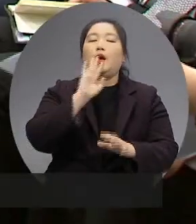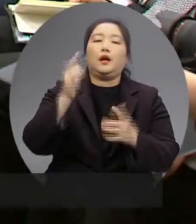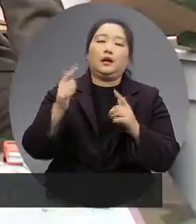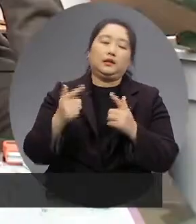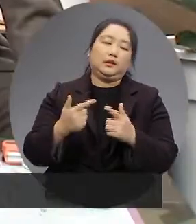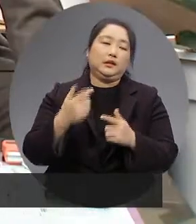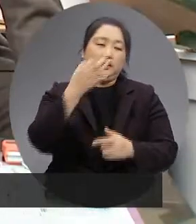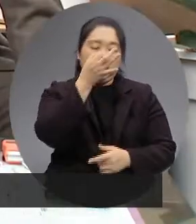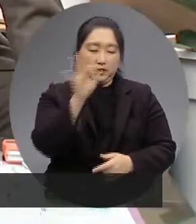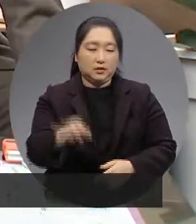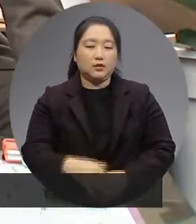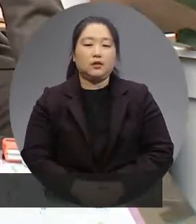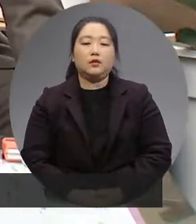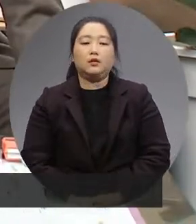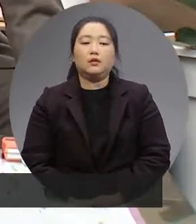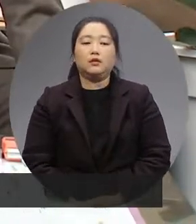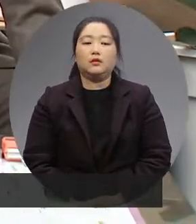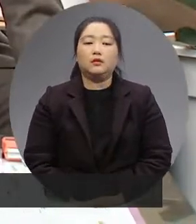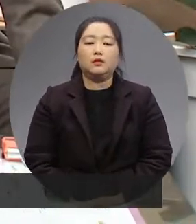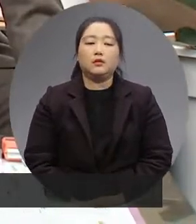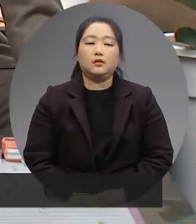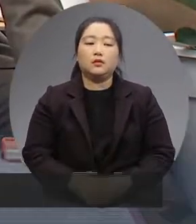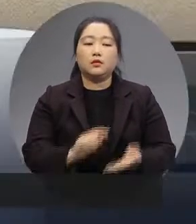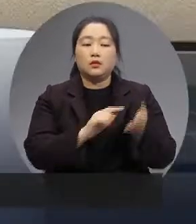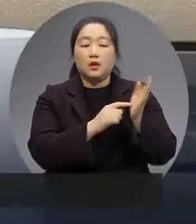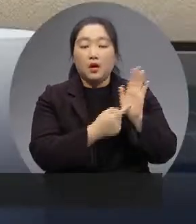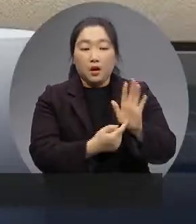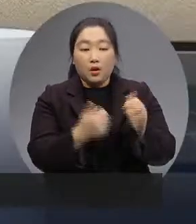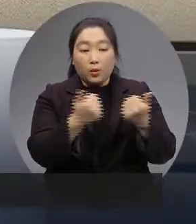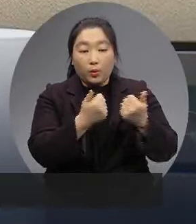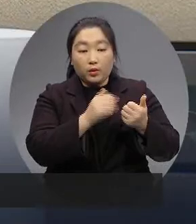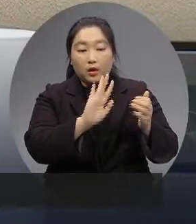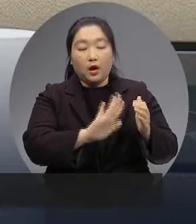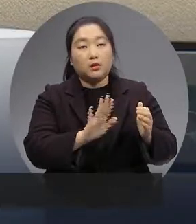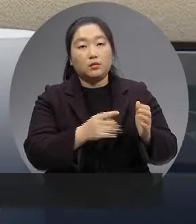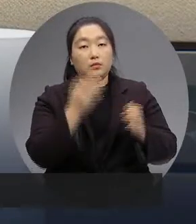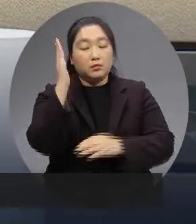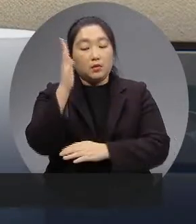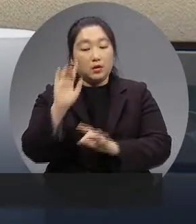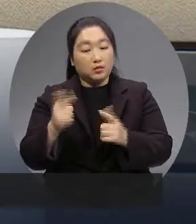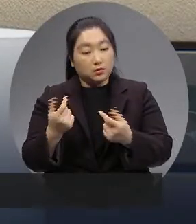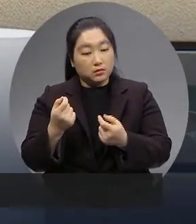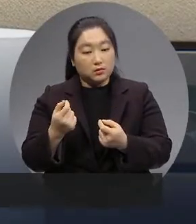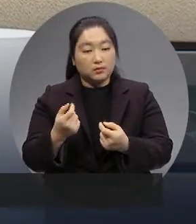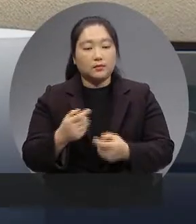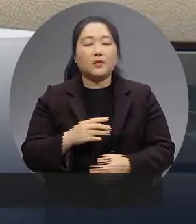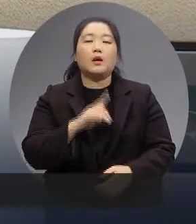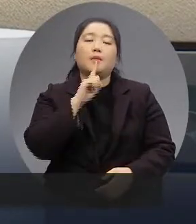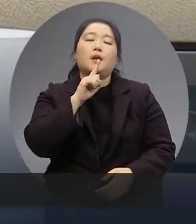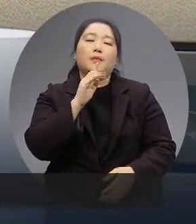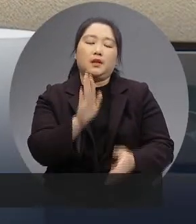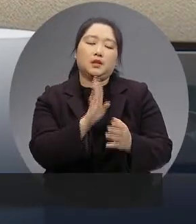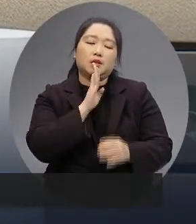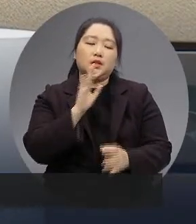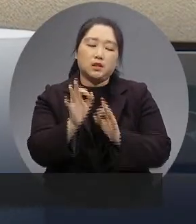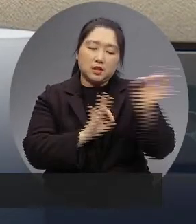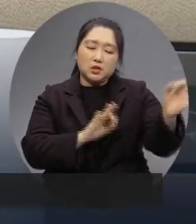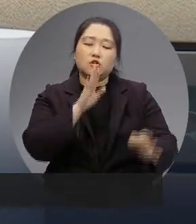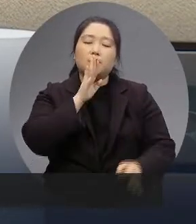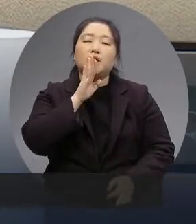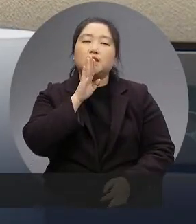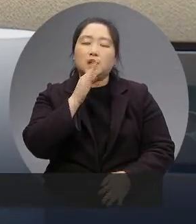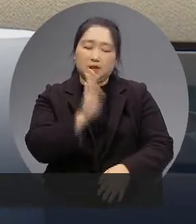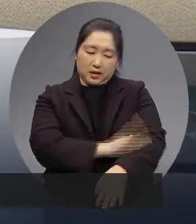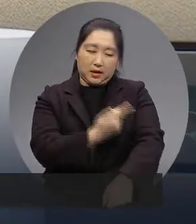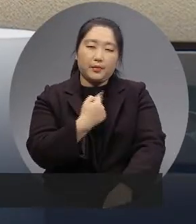부적절했다고 인정했습니다. 이제 비공개 회의에서도 사실은 좀 나오지 않아야 될 발언이라고 생각을 하는데 많은 좀 제가 과도하게 표현한